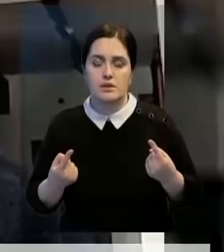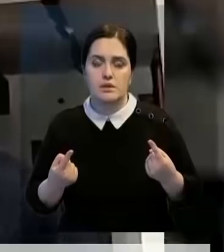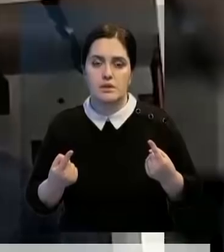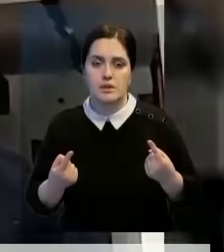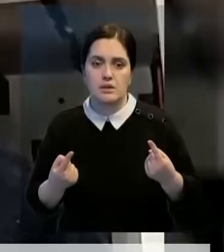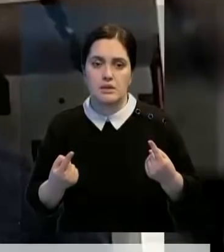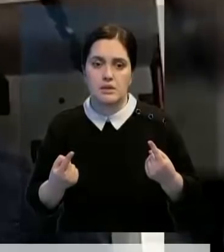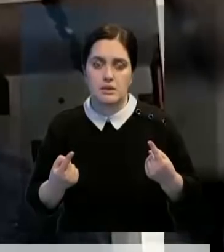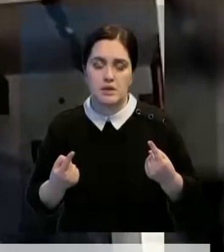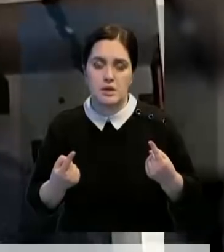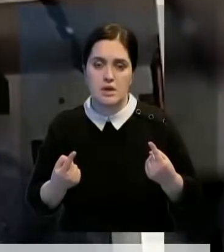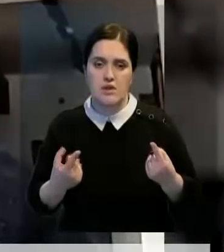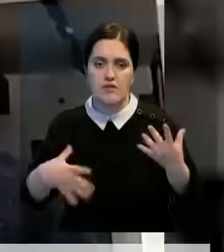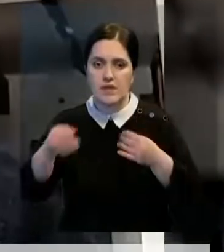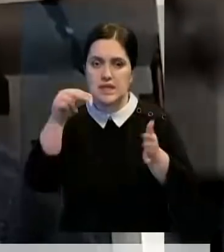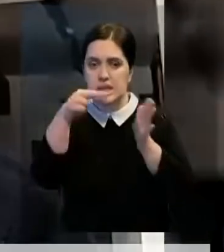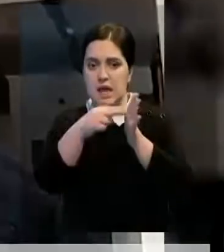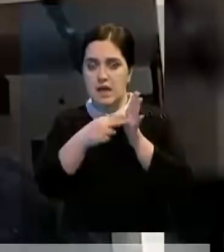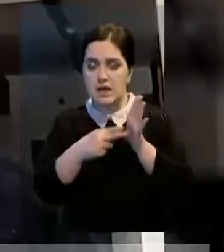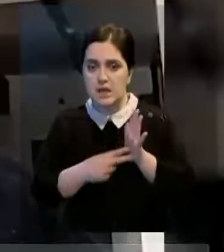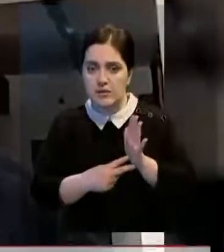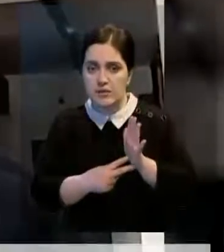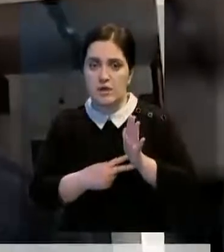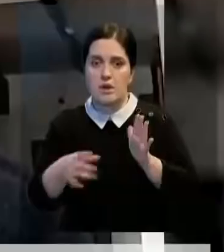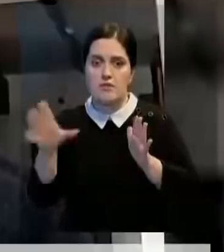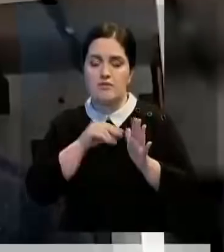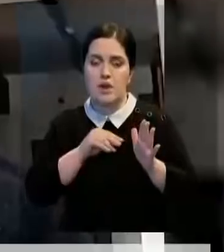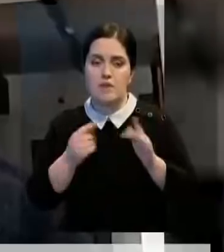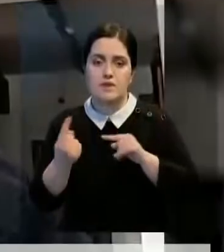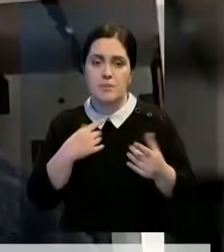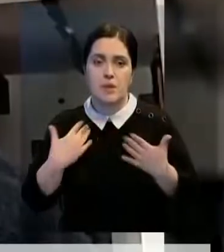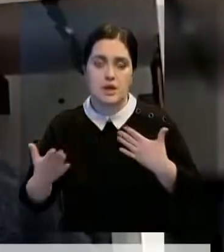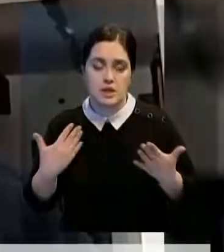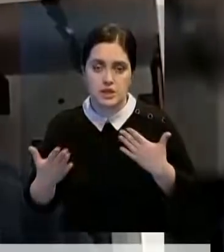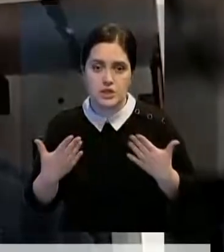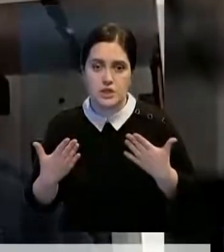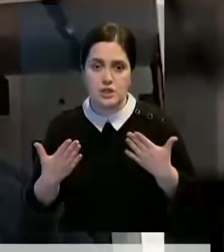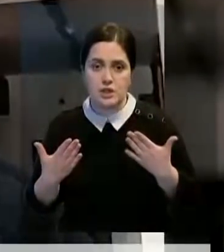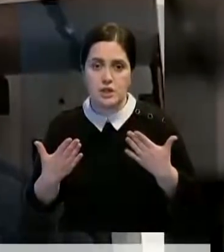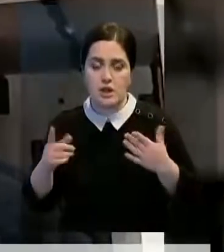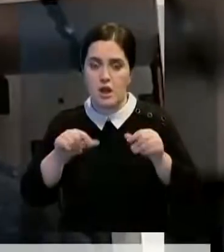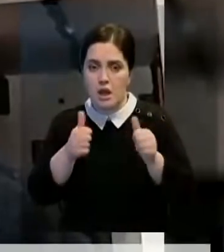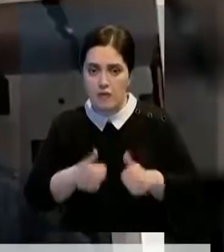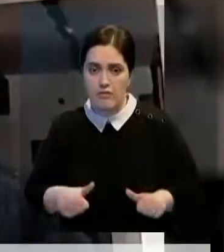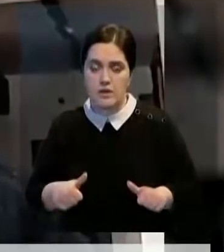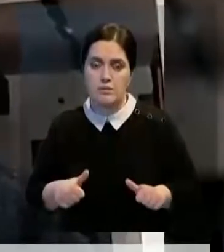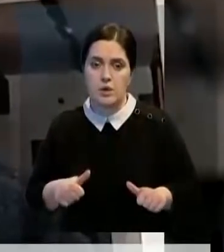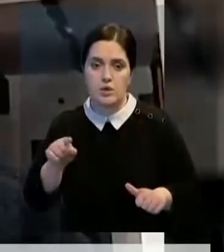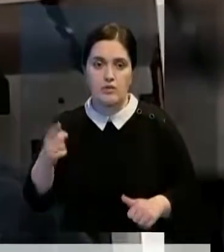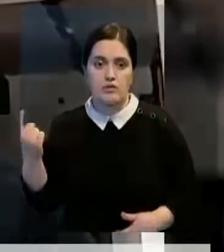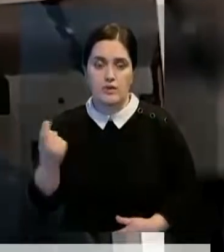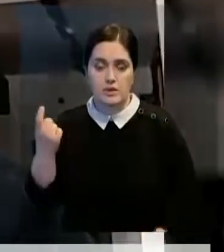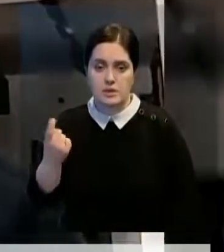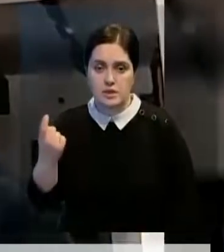инфраструктуры. Все тарифы, которые выставляются, да, все взаимоотношения, соответственно, они оформлялись. То есть у того же